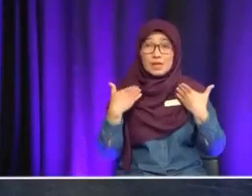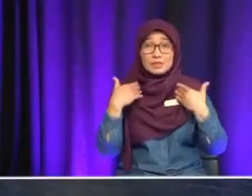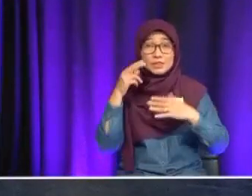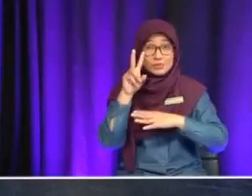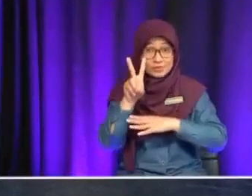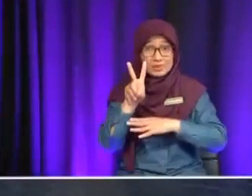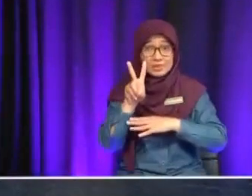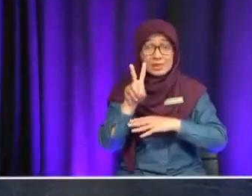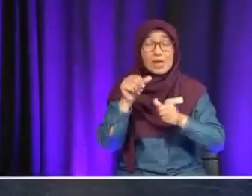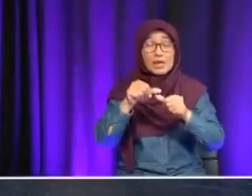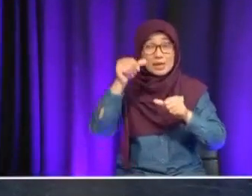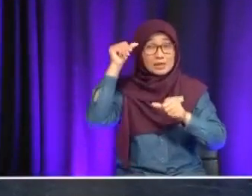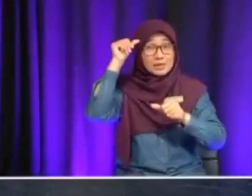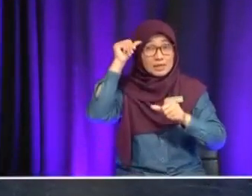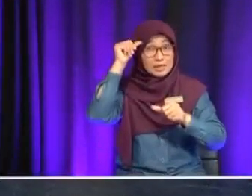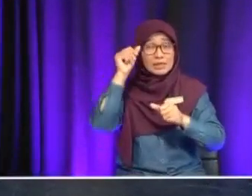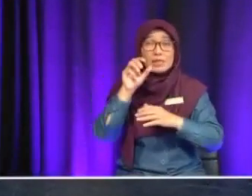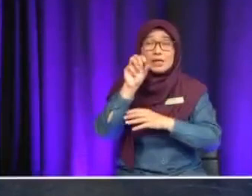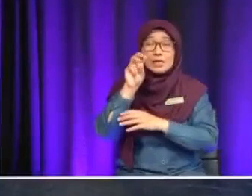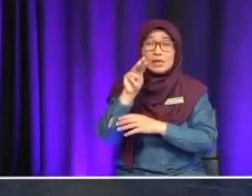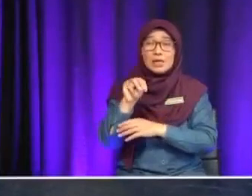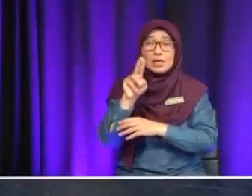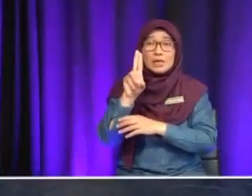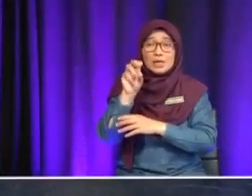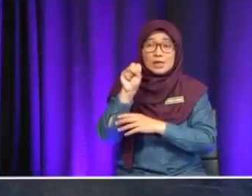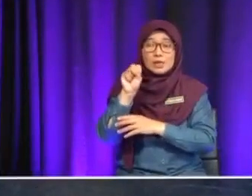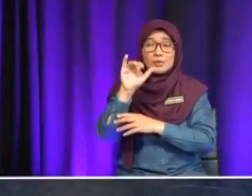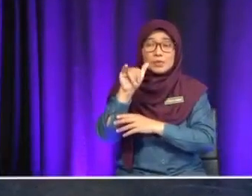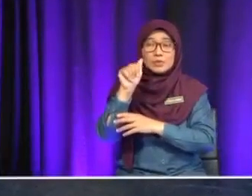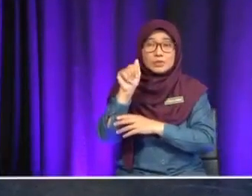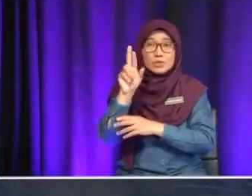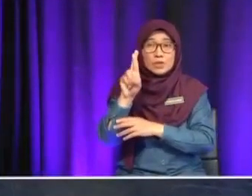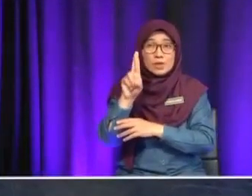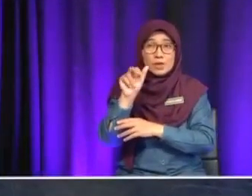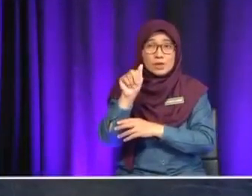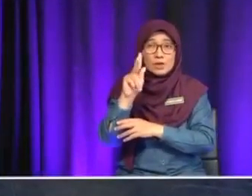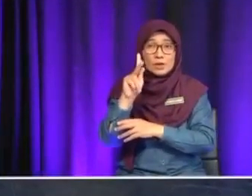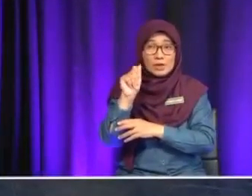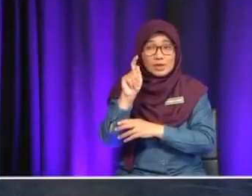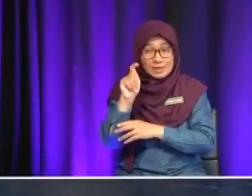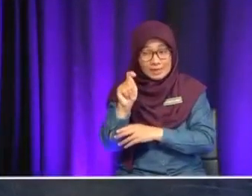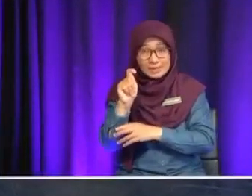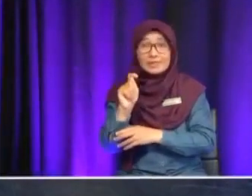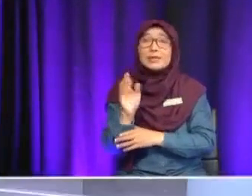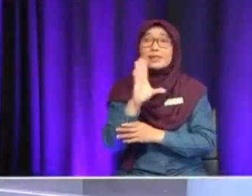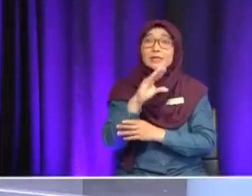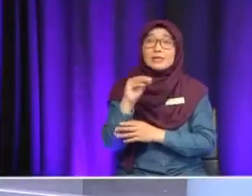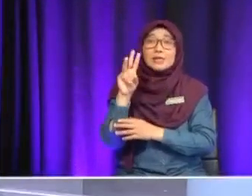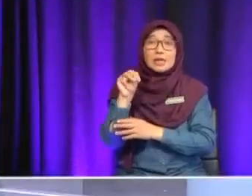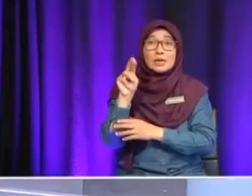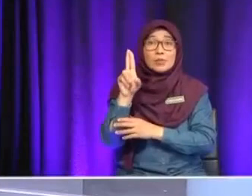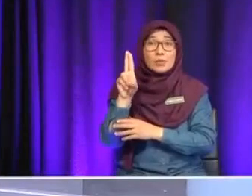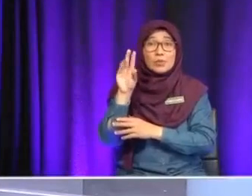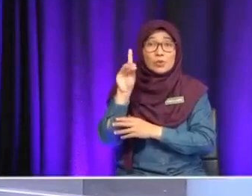kepada seorang pemodal dan seorang pemajunya. Okey, baik. Jelas ke? Sebelum tu kita tanya anak-anak murid di